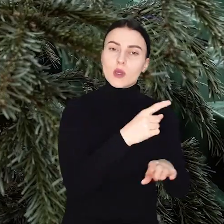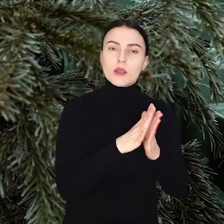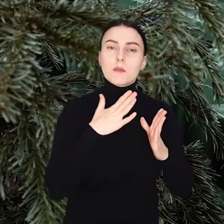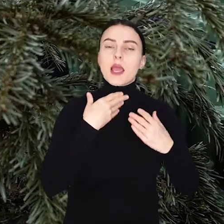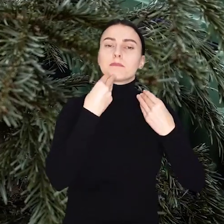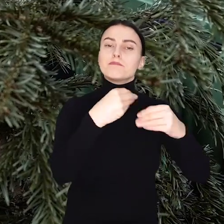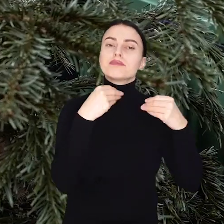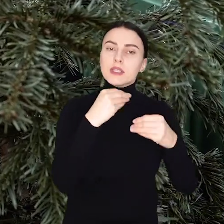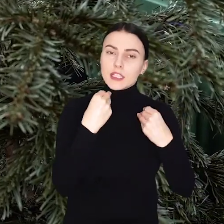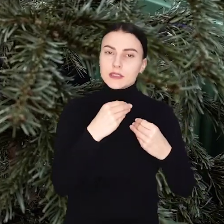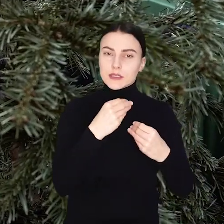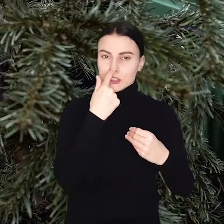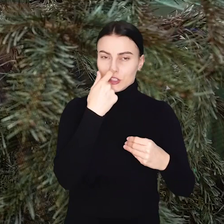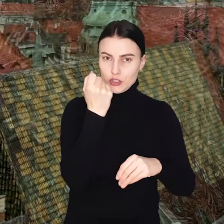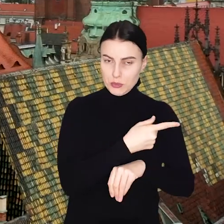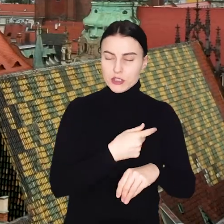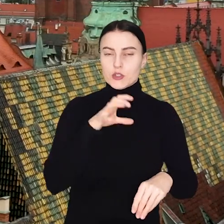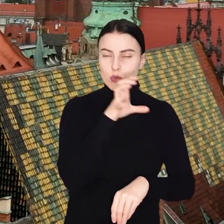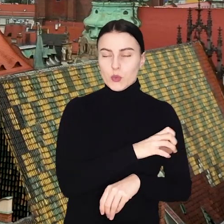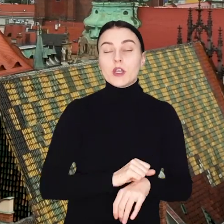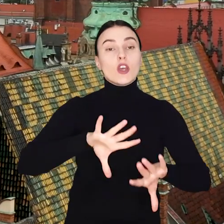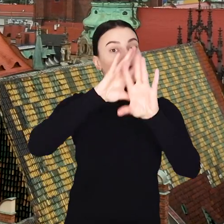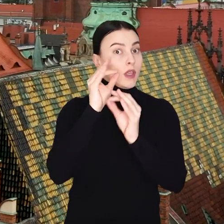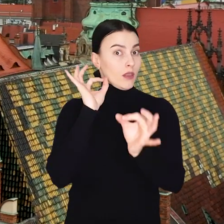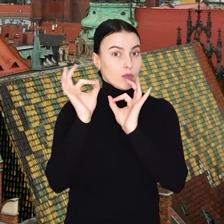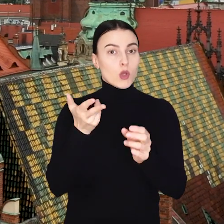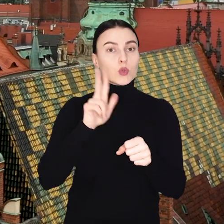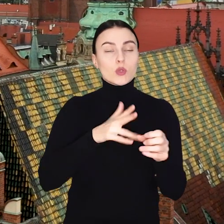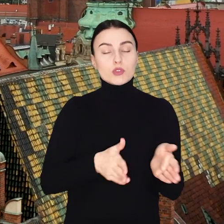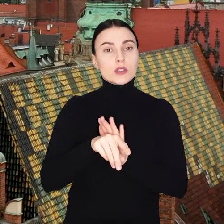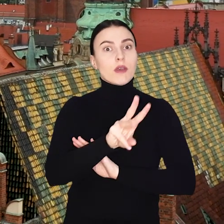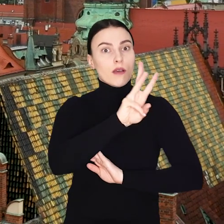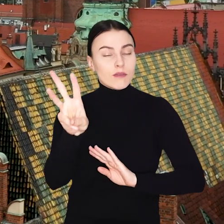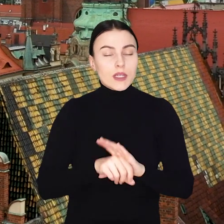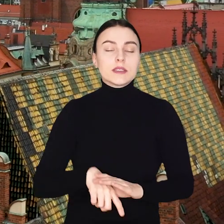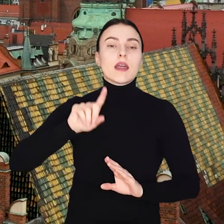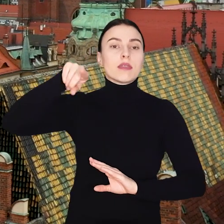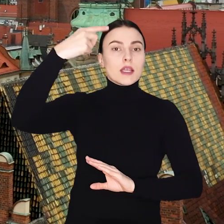śmietników na tworzywa sztuczne. I